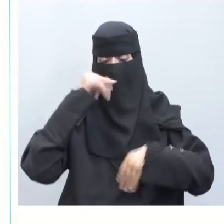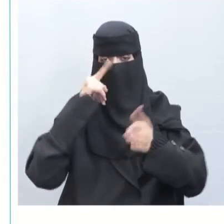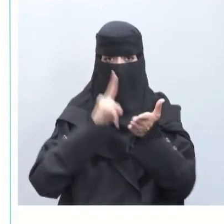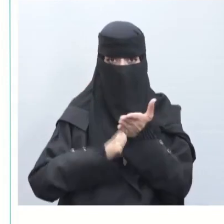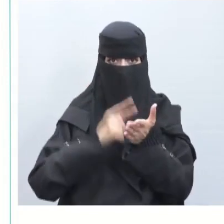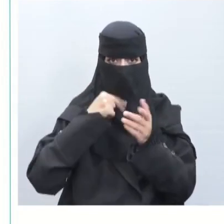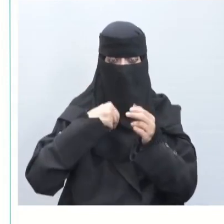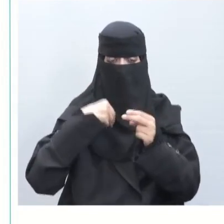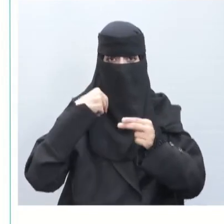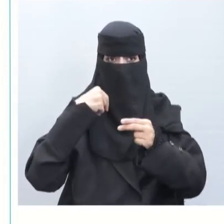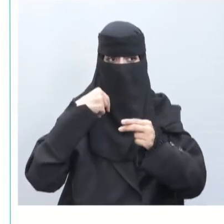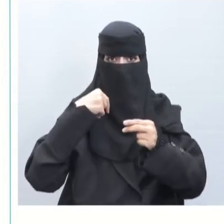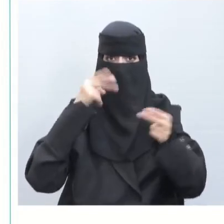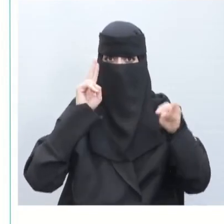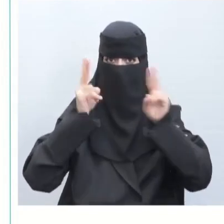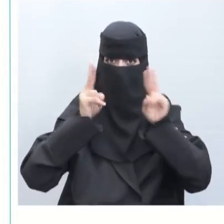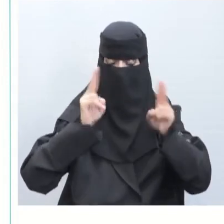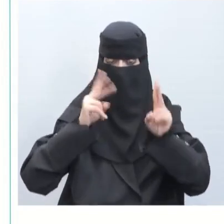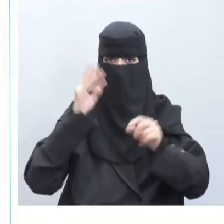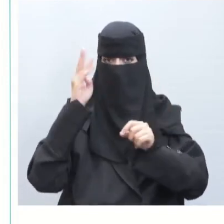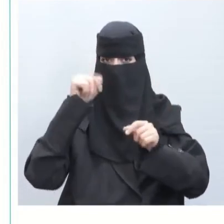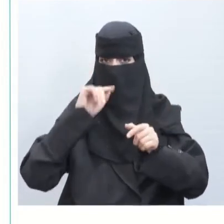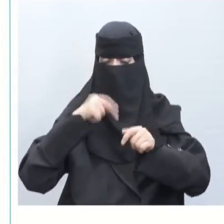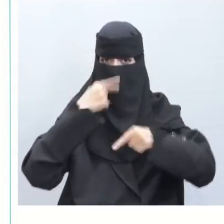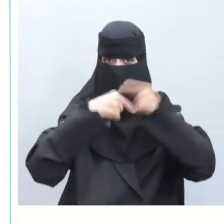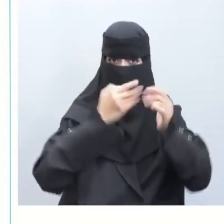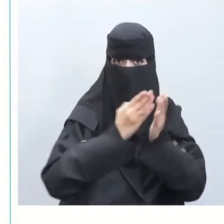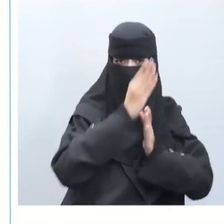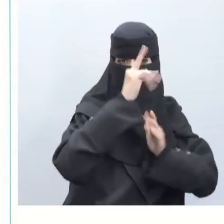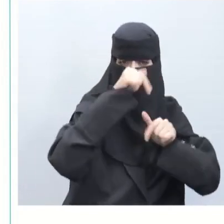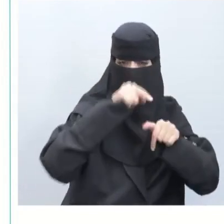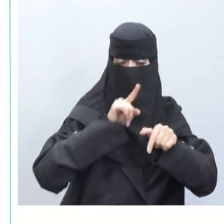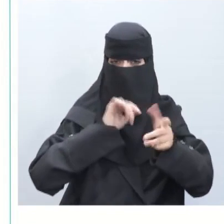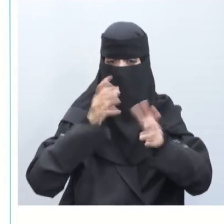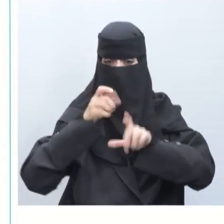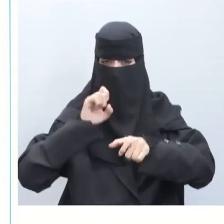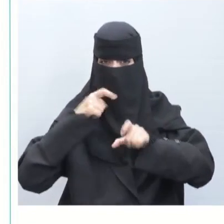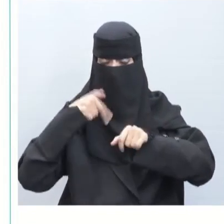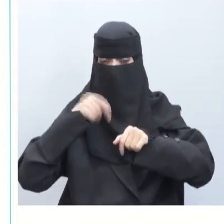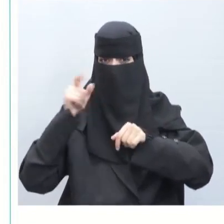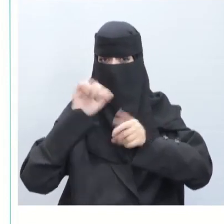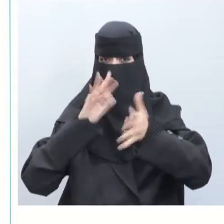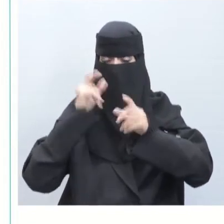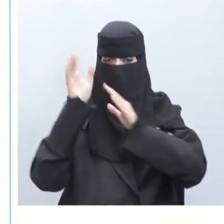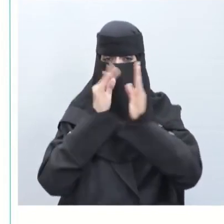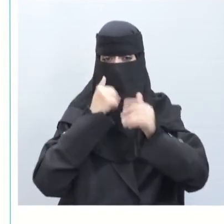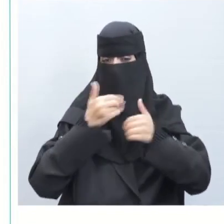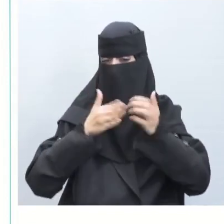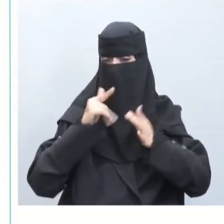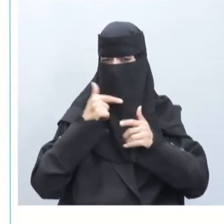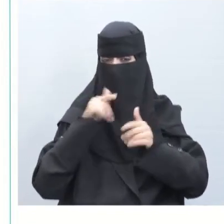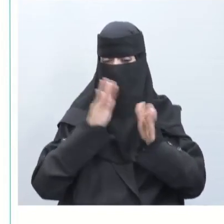استدامته او استخدام بعض المواد قد لا يكون ضروري وبالتالي نحن نرفع الفائده والهدف